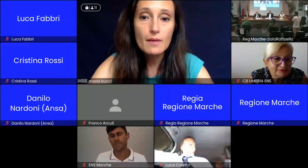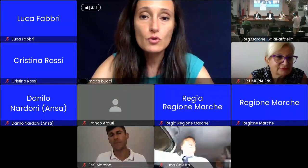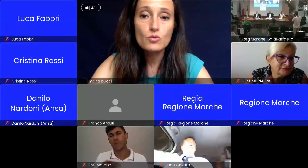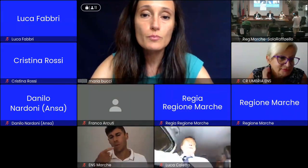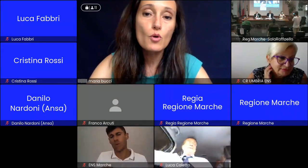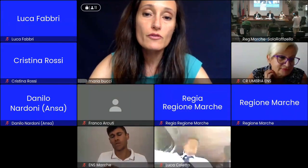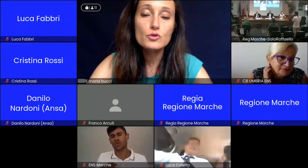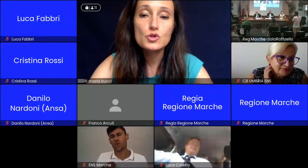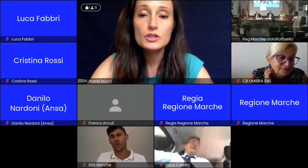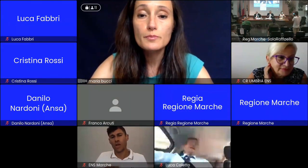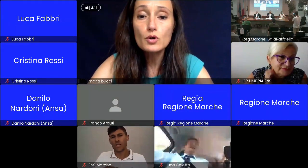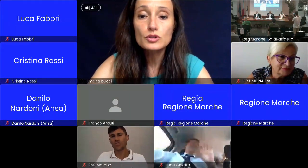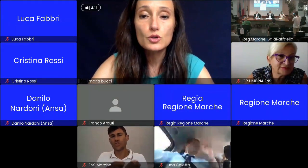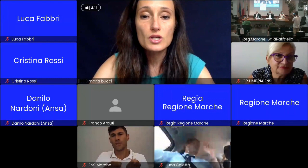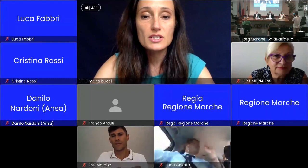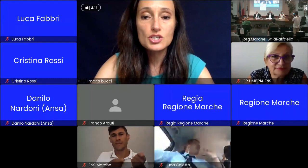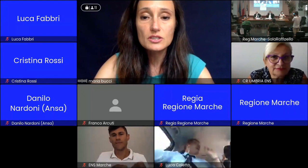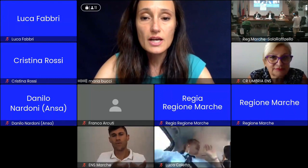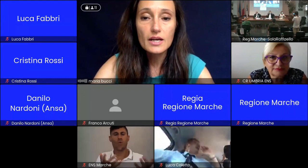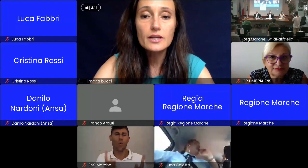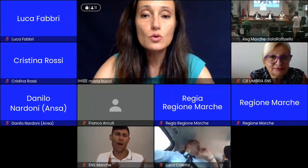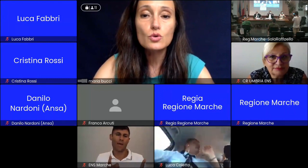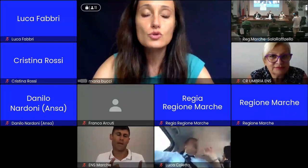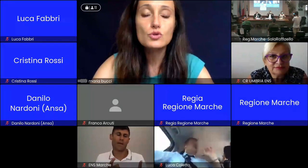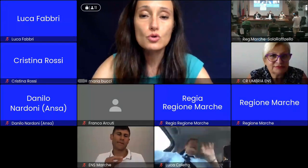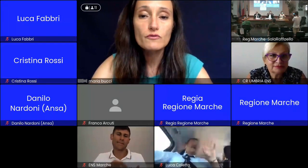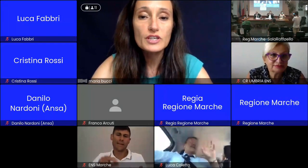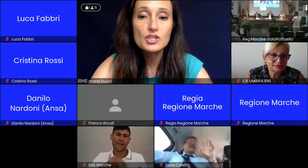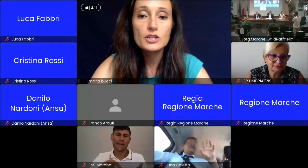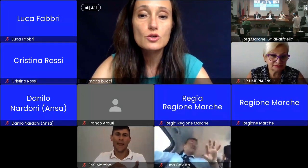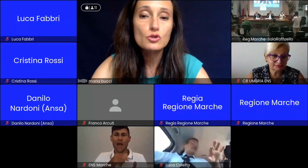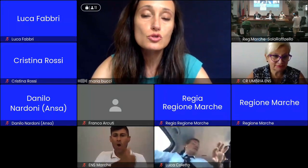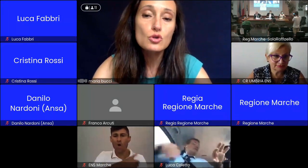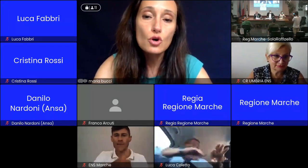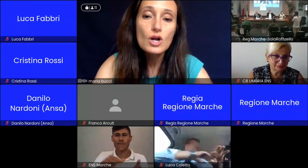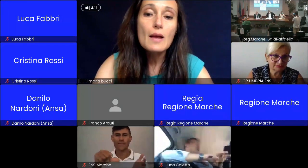regionali abbiamo un po' una funzione di ponte con la sede centrale, loro sono